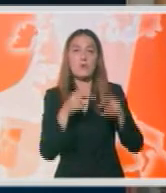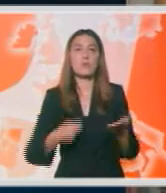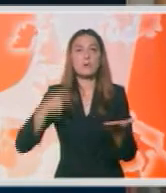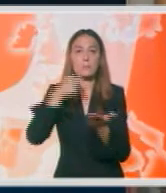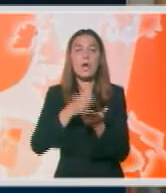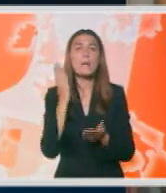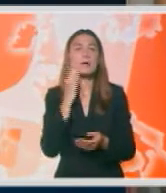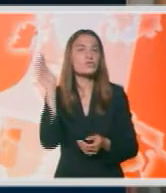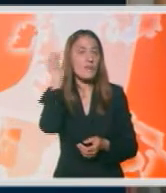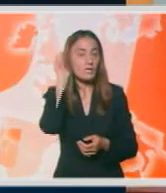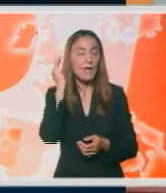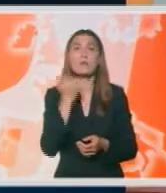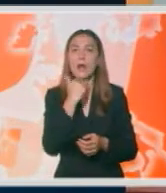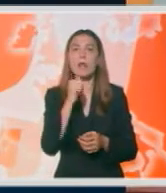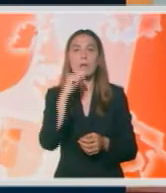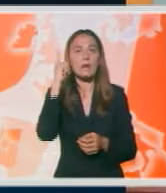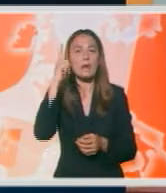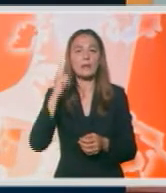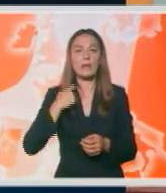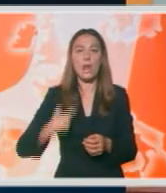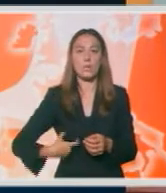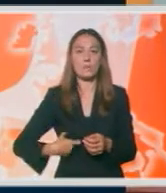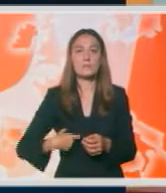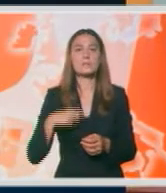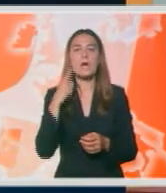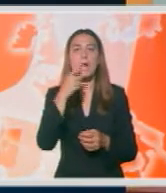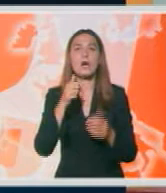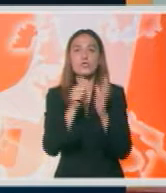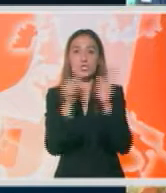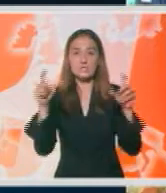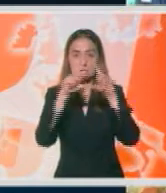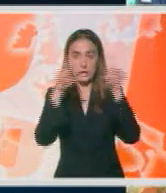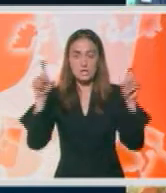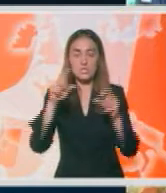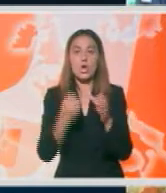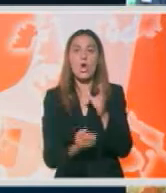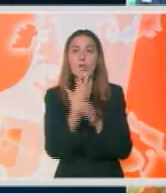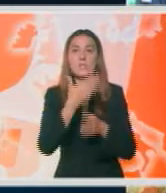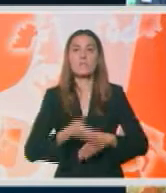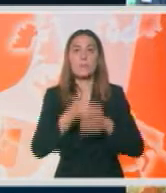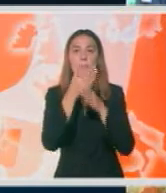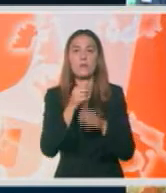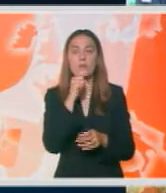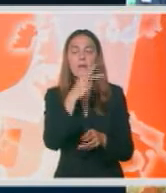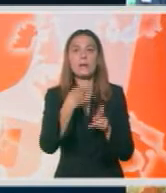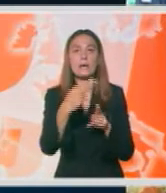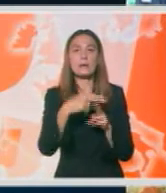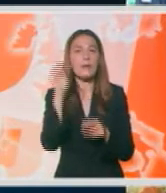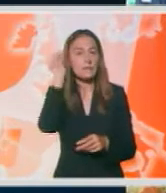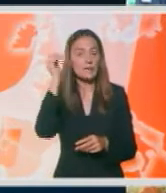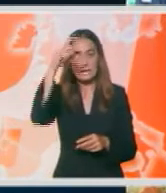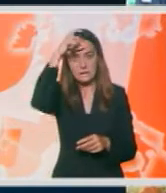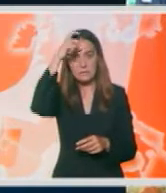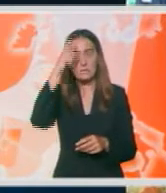donacijama američke vlade, ali i grada Kragujevca, dok je 16 preduzeća osnovano uz pomoć start-up kredita vlade